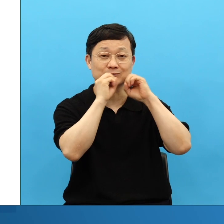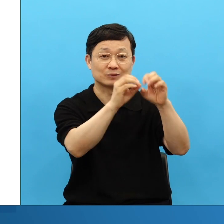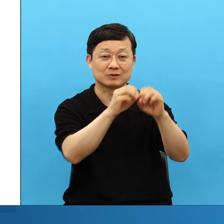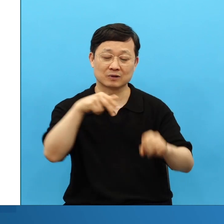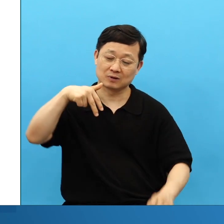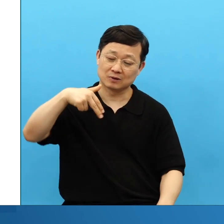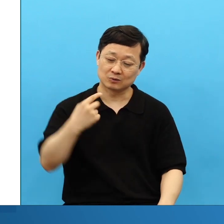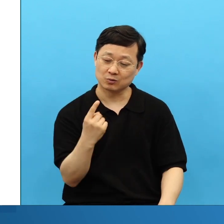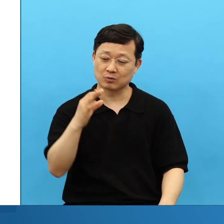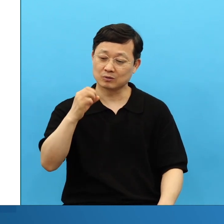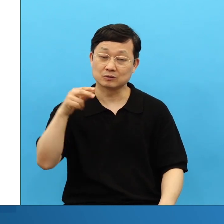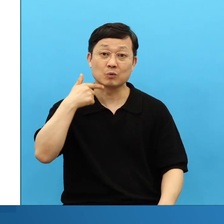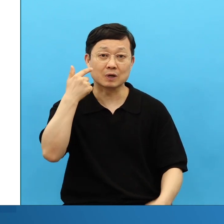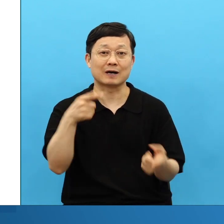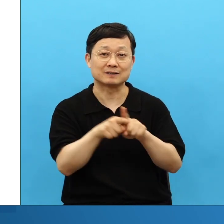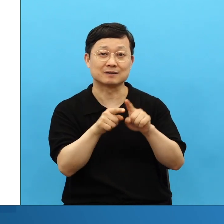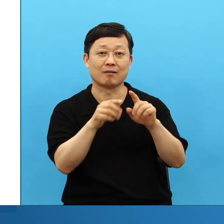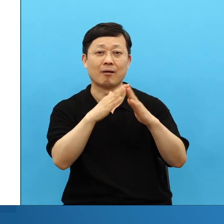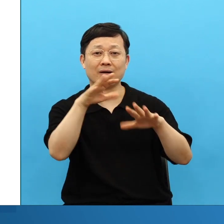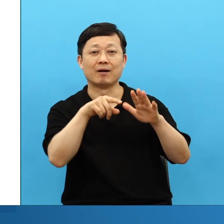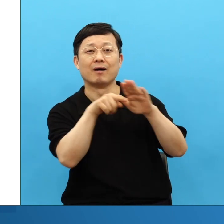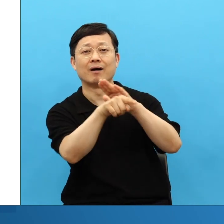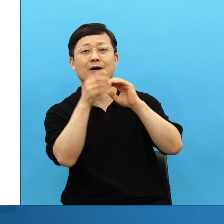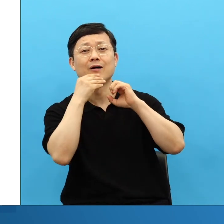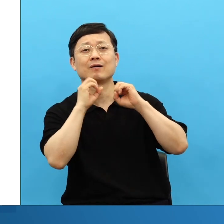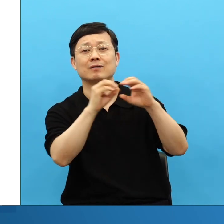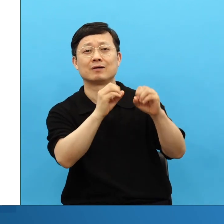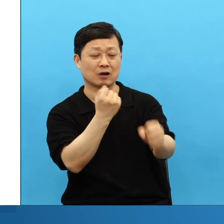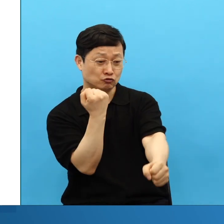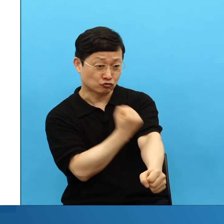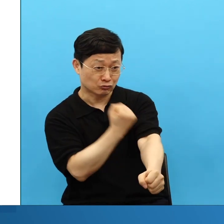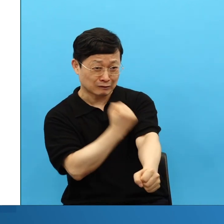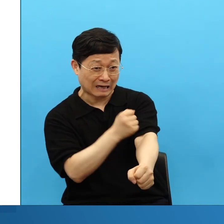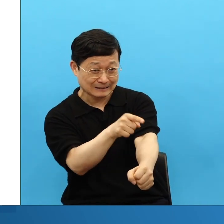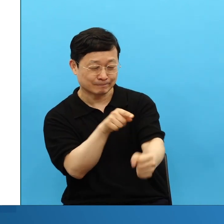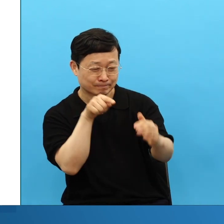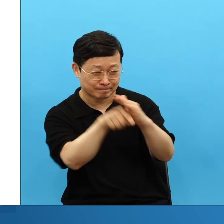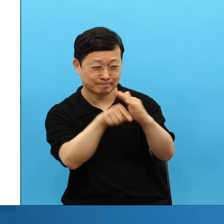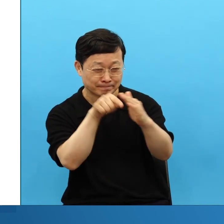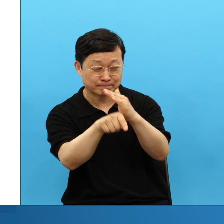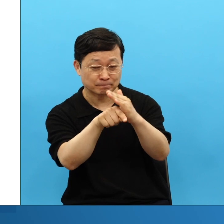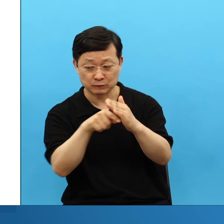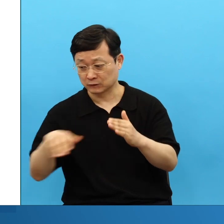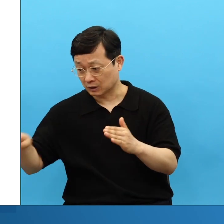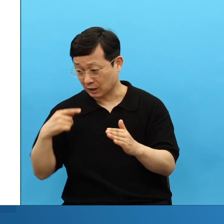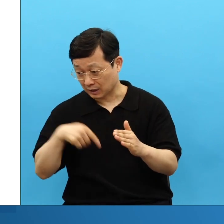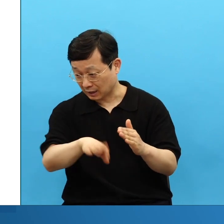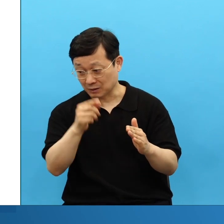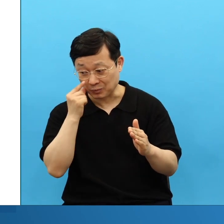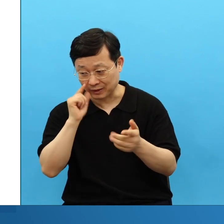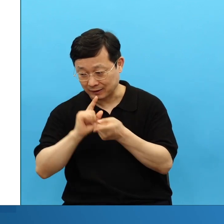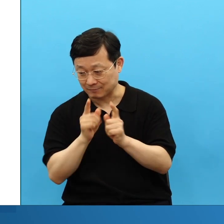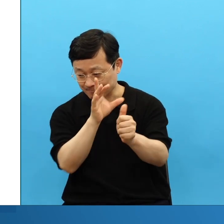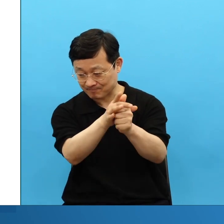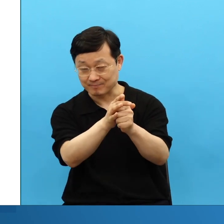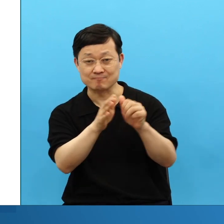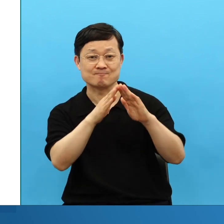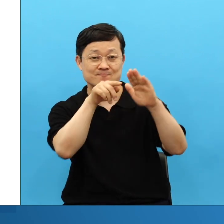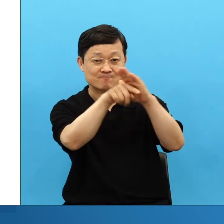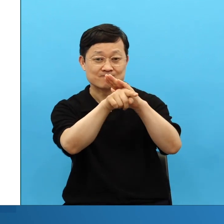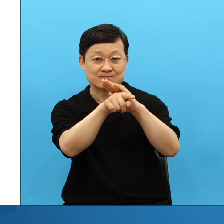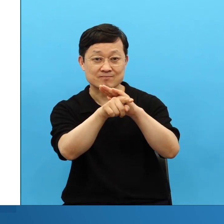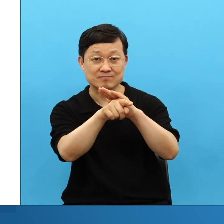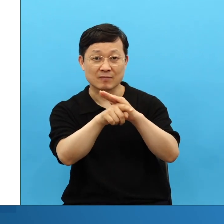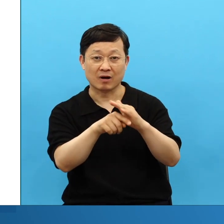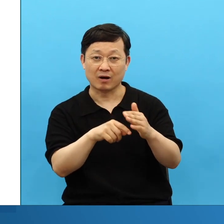사람 찾자. 중독 현장에 정말 앞으로 제자 세울, 우리가 몸 들어가는 그 현장에 찾아 세울. 그 중간에